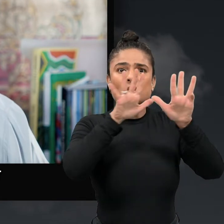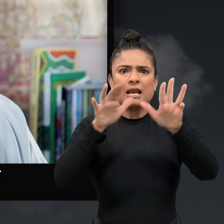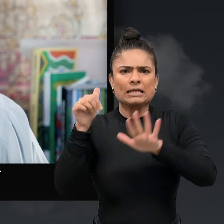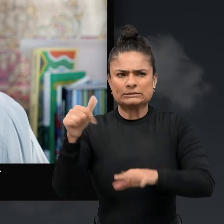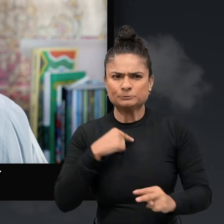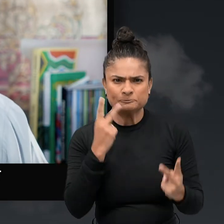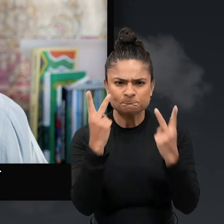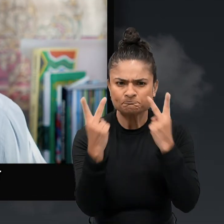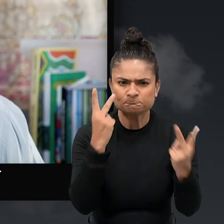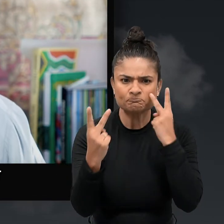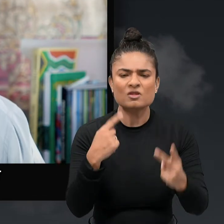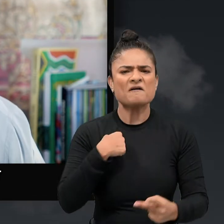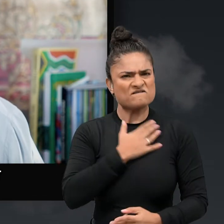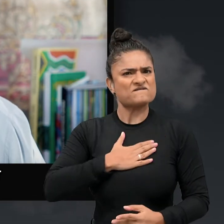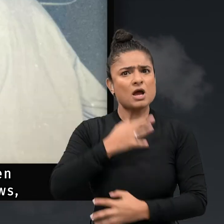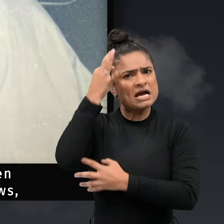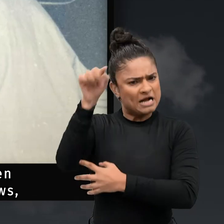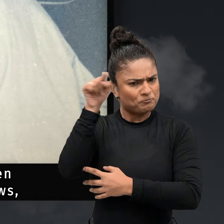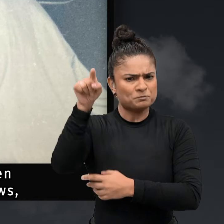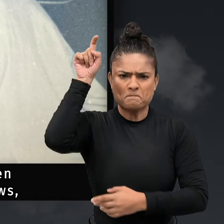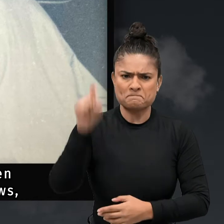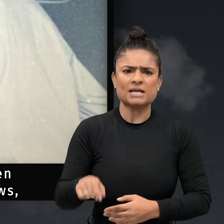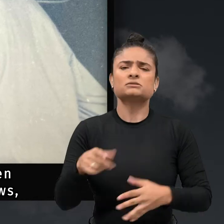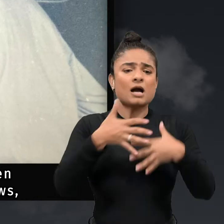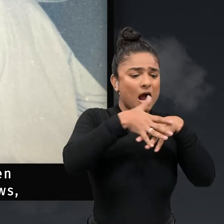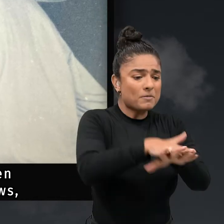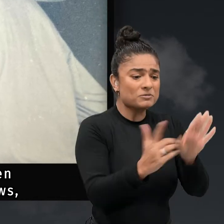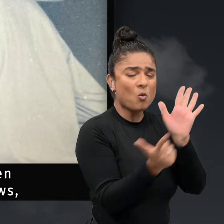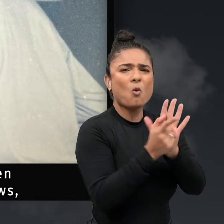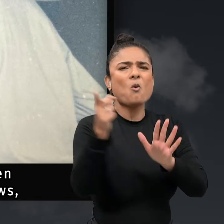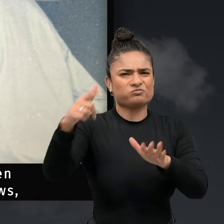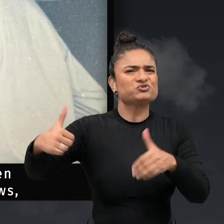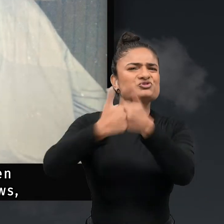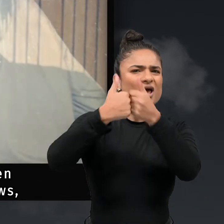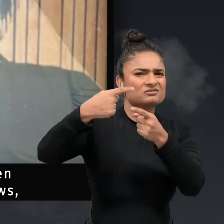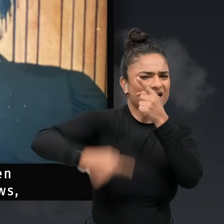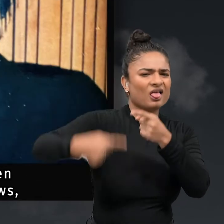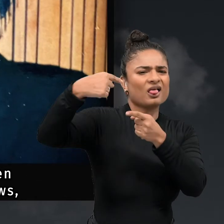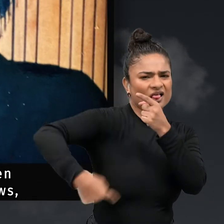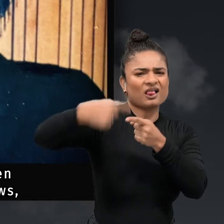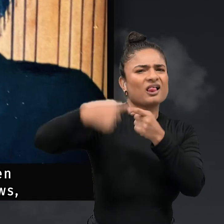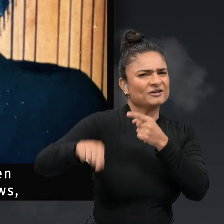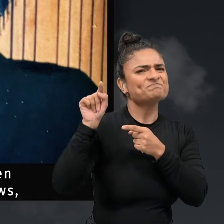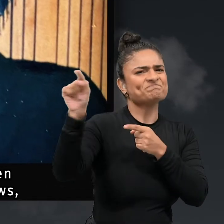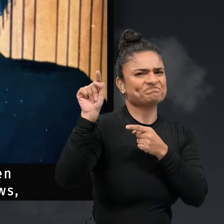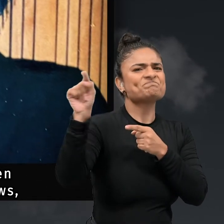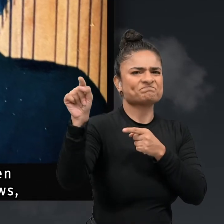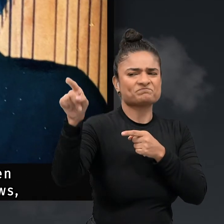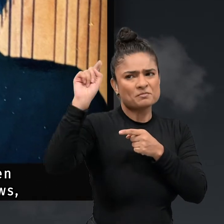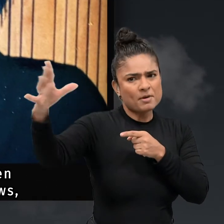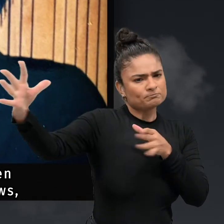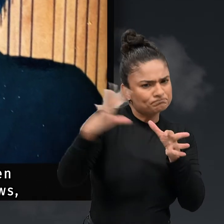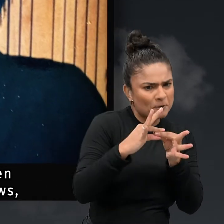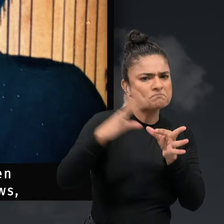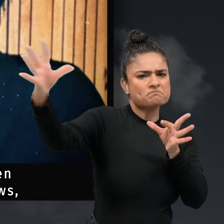ni vumbiwa bya hi 1996 ni milawulawu leyi nga koho loko ta ka swa mintirho, swa mabindzu